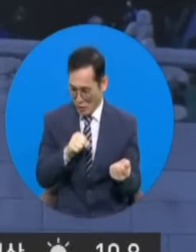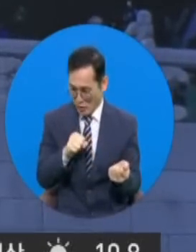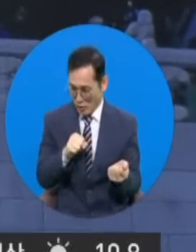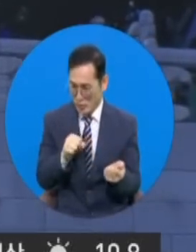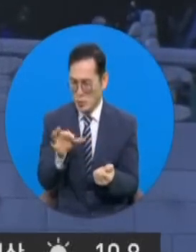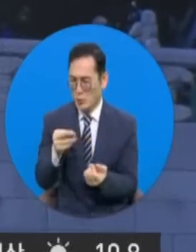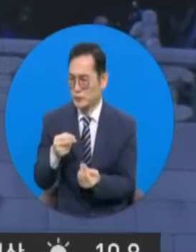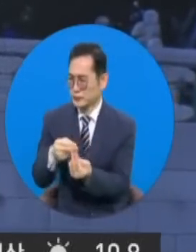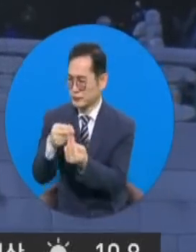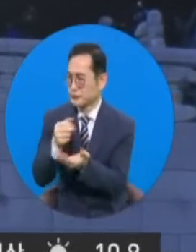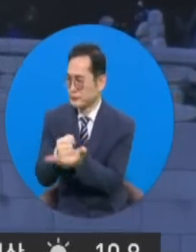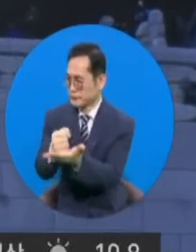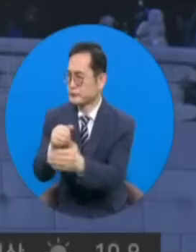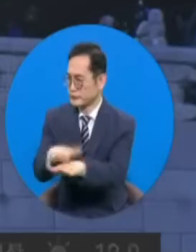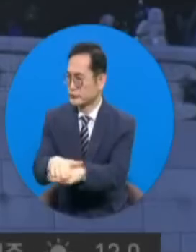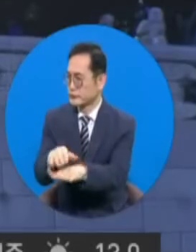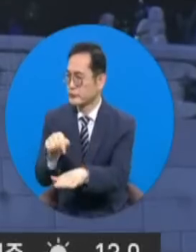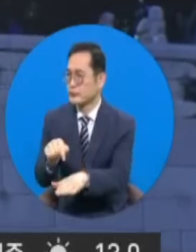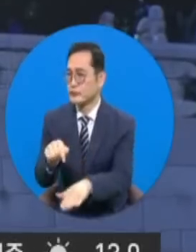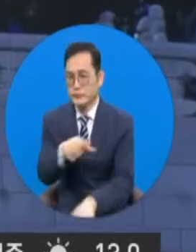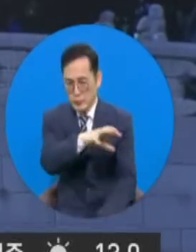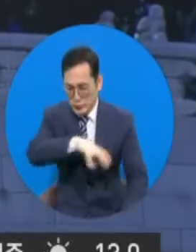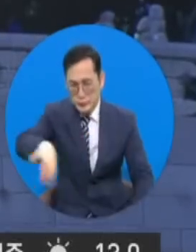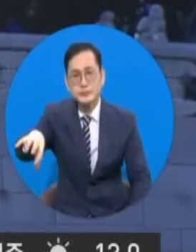다 예금으로 신고가 돼 있어요 예금